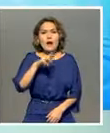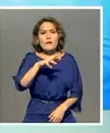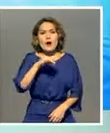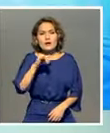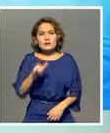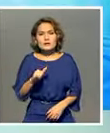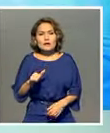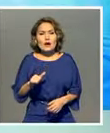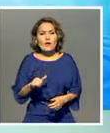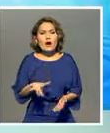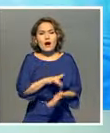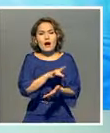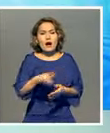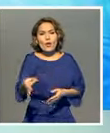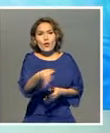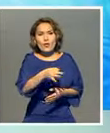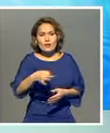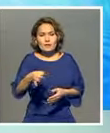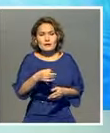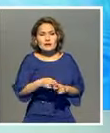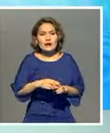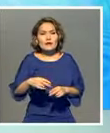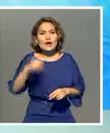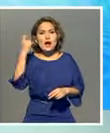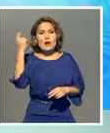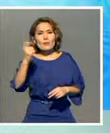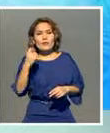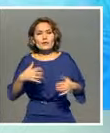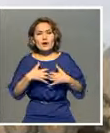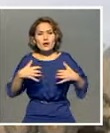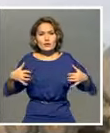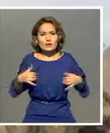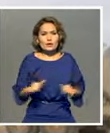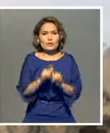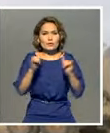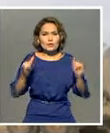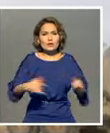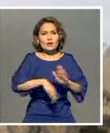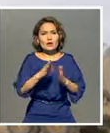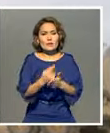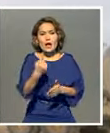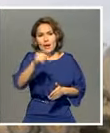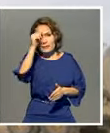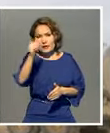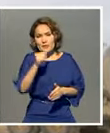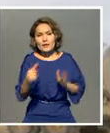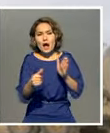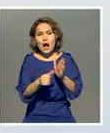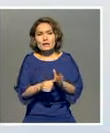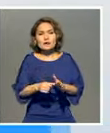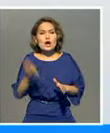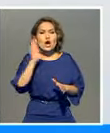Маңғыстауда мал шаруашылығымен айналысатындарға құдықтар қазылып беріліп жатыр. Шөлейтті өңірде түрлі өсірушілер үшін бір ай ішінде 6 құдық дайын